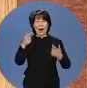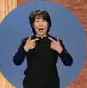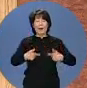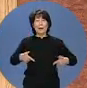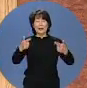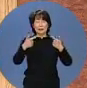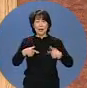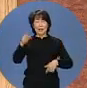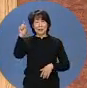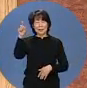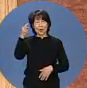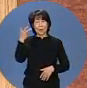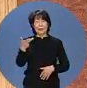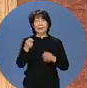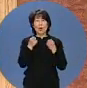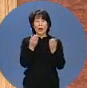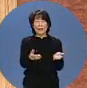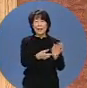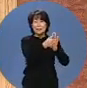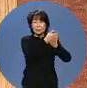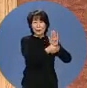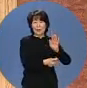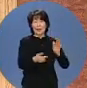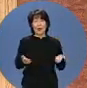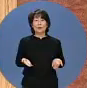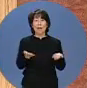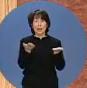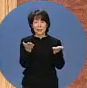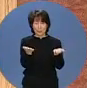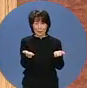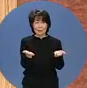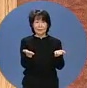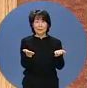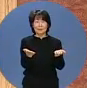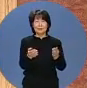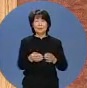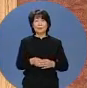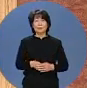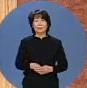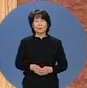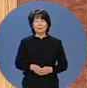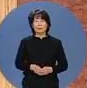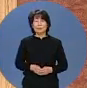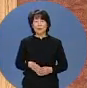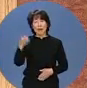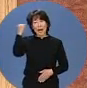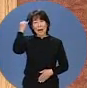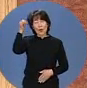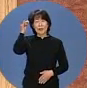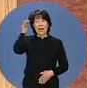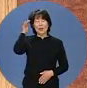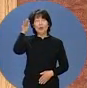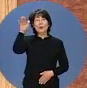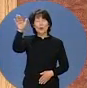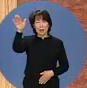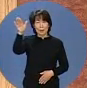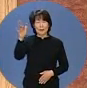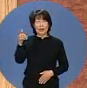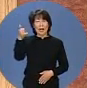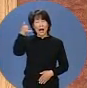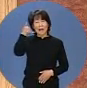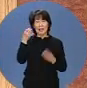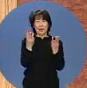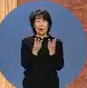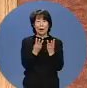毎回生駒市のホットな話題を中心にお伝えしています。ご意見ご希望がございましたら、電